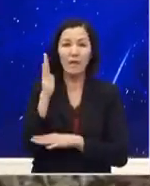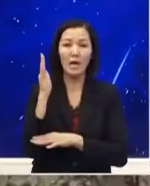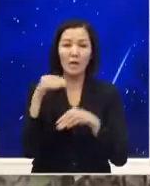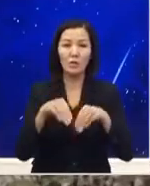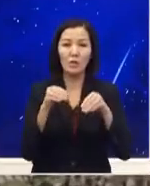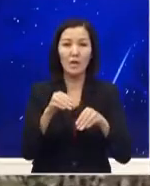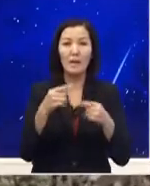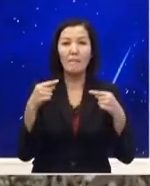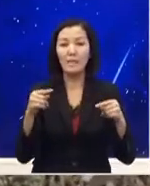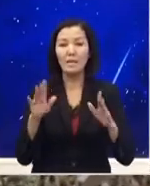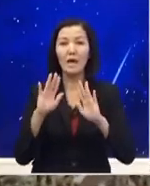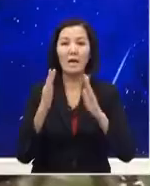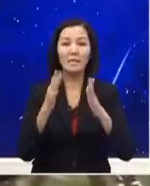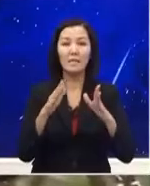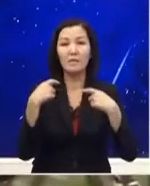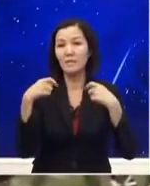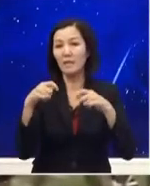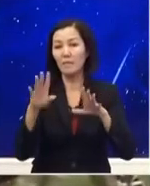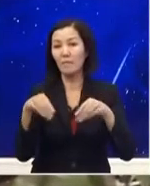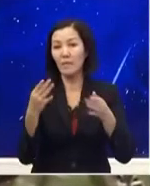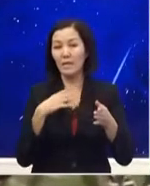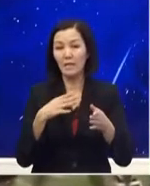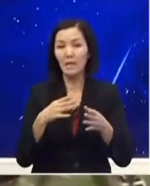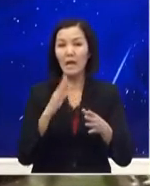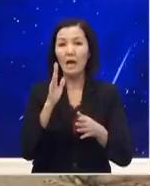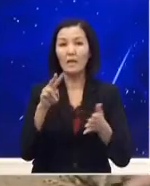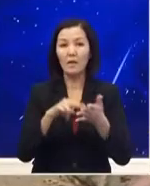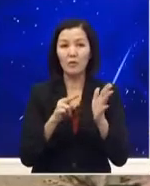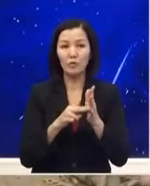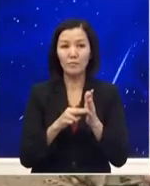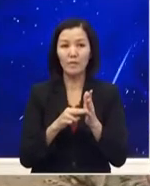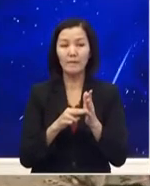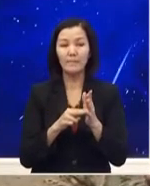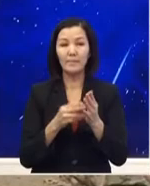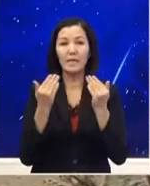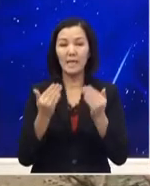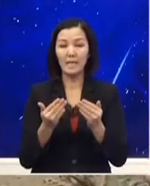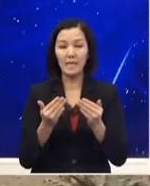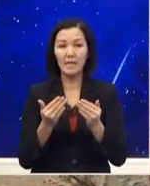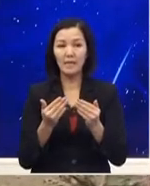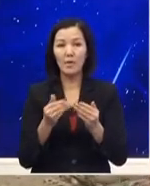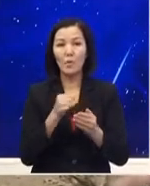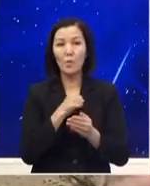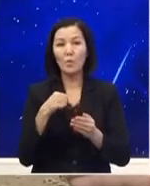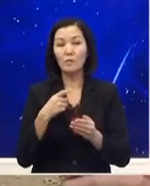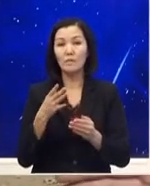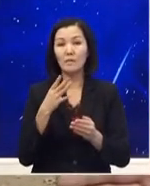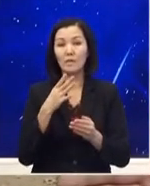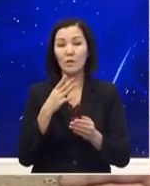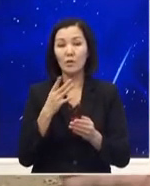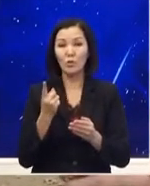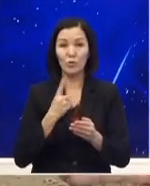көшеттерді өзге бақ шаруашылықтарына сатып берген. Алдағы жоспар? Бұдардан енді біз өзіміздің тосатын